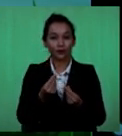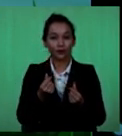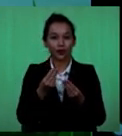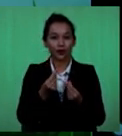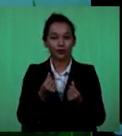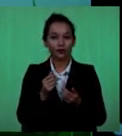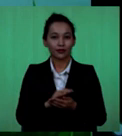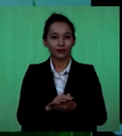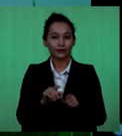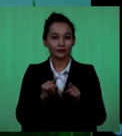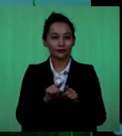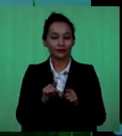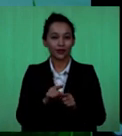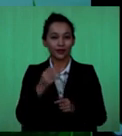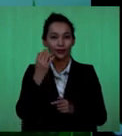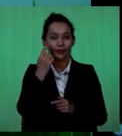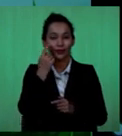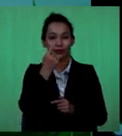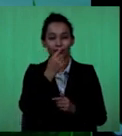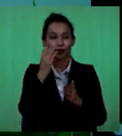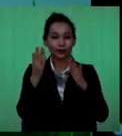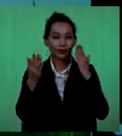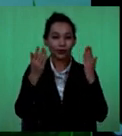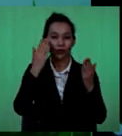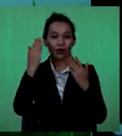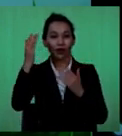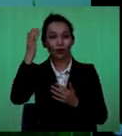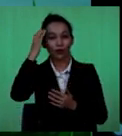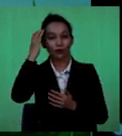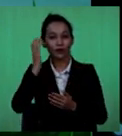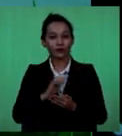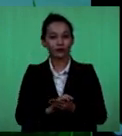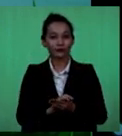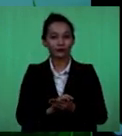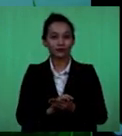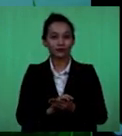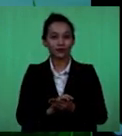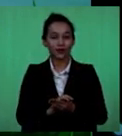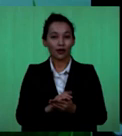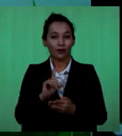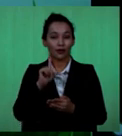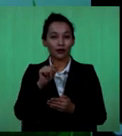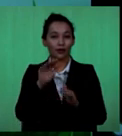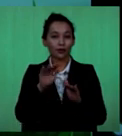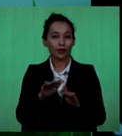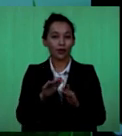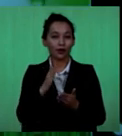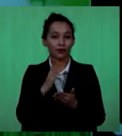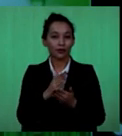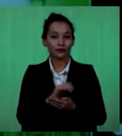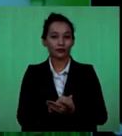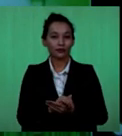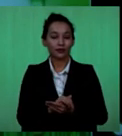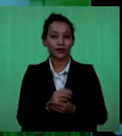mayindir. Ko'zlari sho'x, qop-qora. Mo'ljallari tayindir. Demak, chizgan